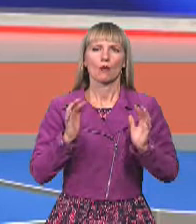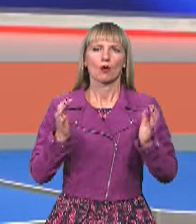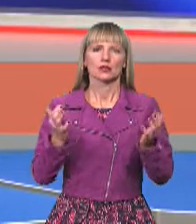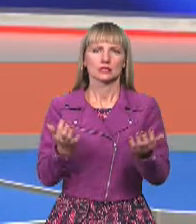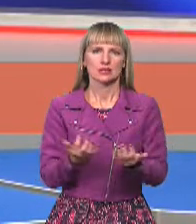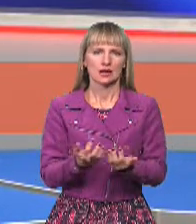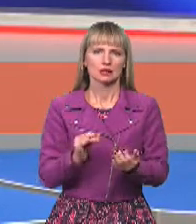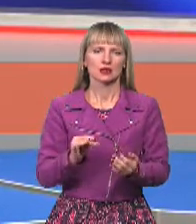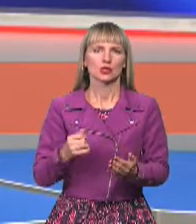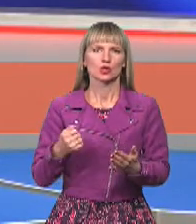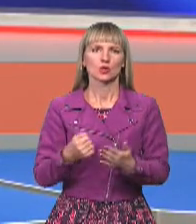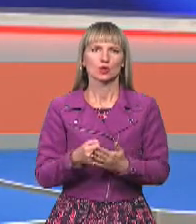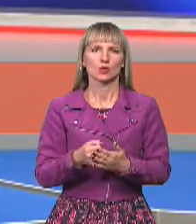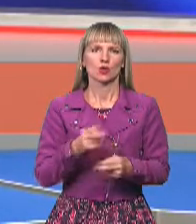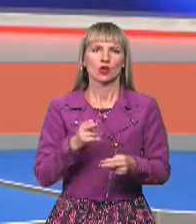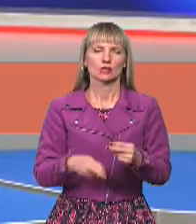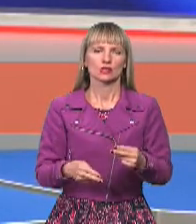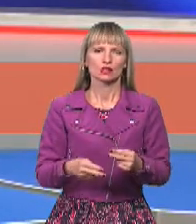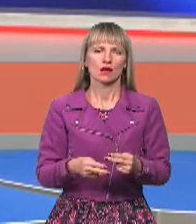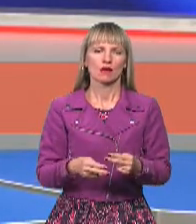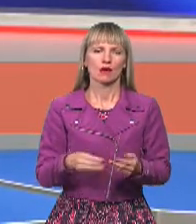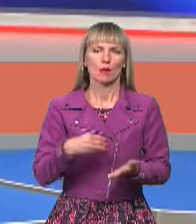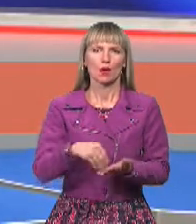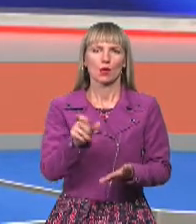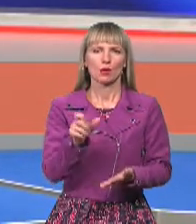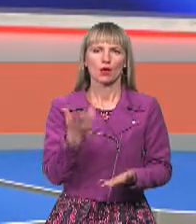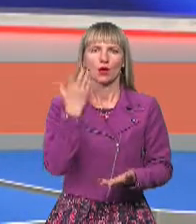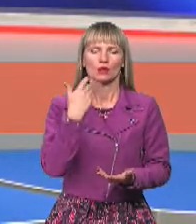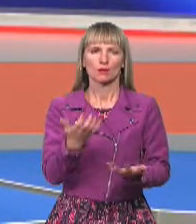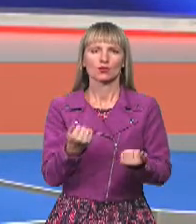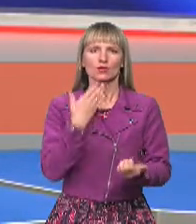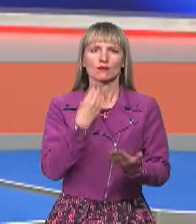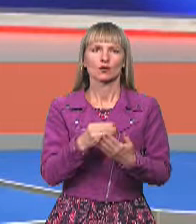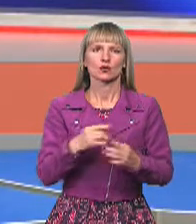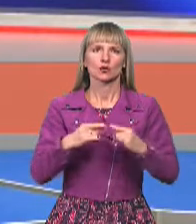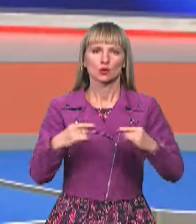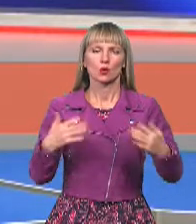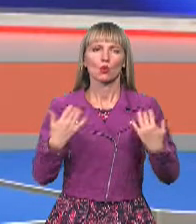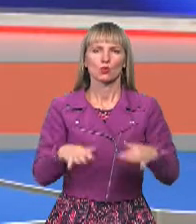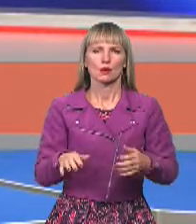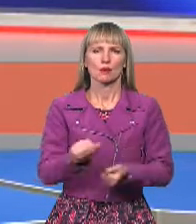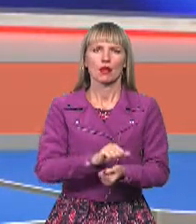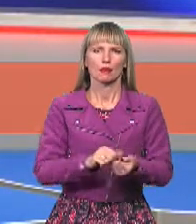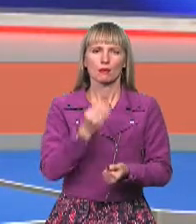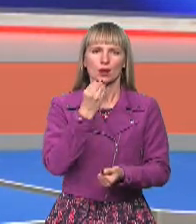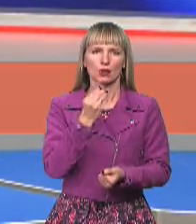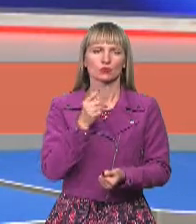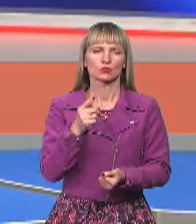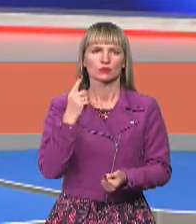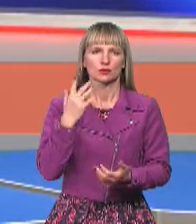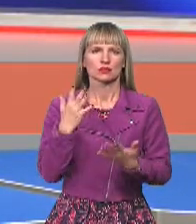до конечного потребителя, когда он получает на свой стол переработанный продукт, колбасу, хлеб и так далее.